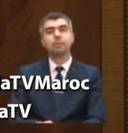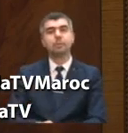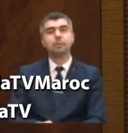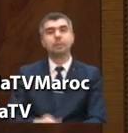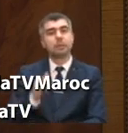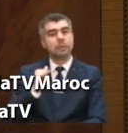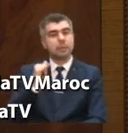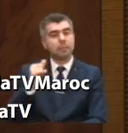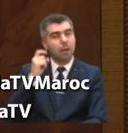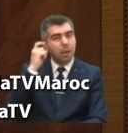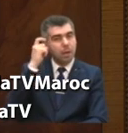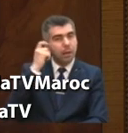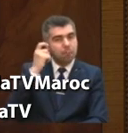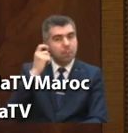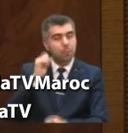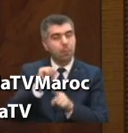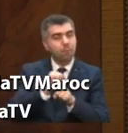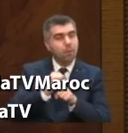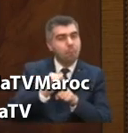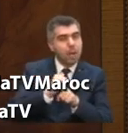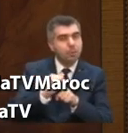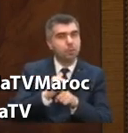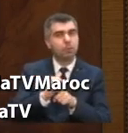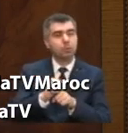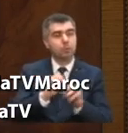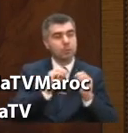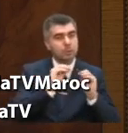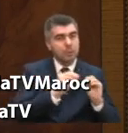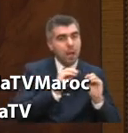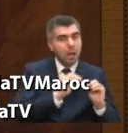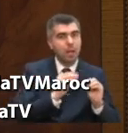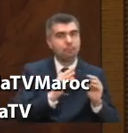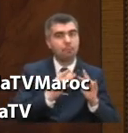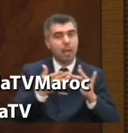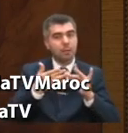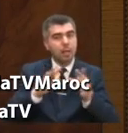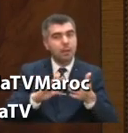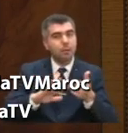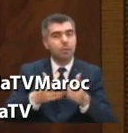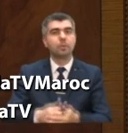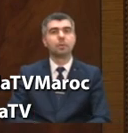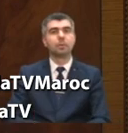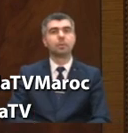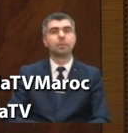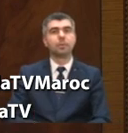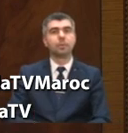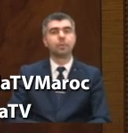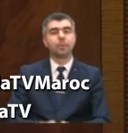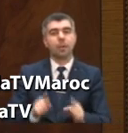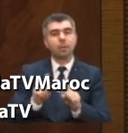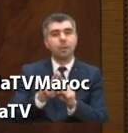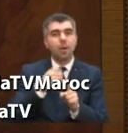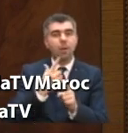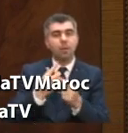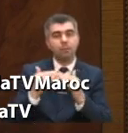لها وتكوينها المستمر في المجال التقني والرقمي، ومحاربة كل أشكال التمييز